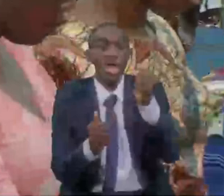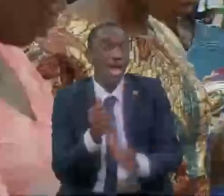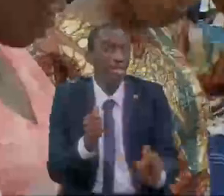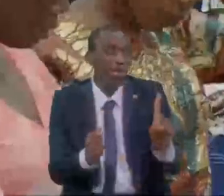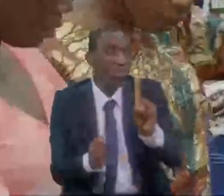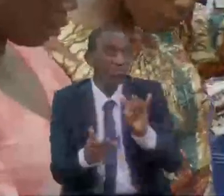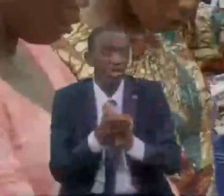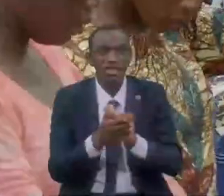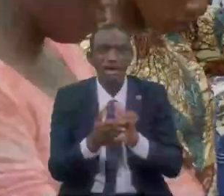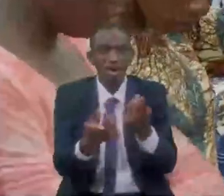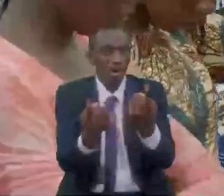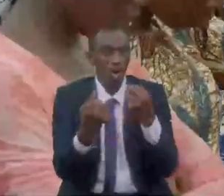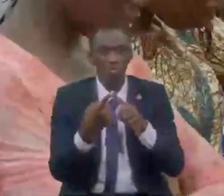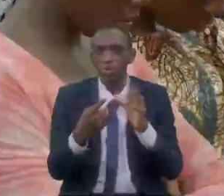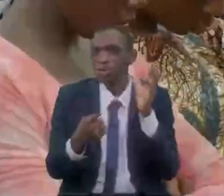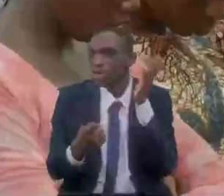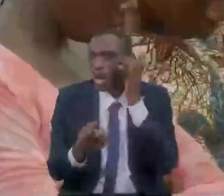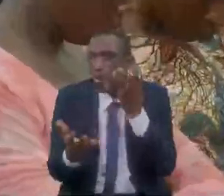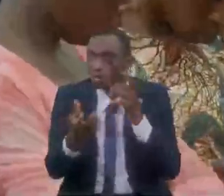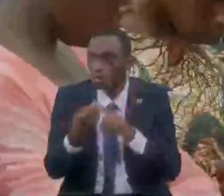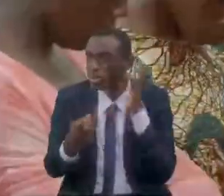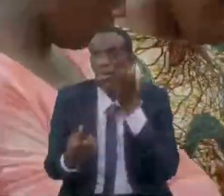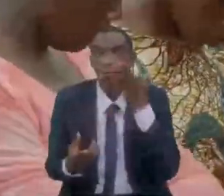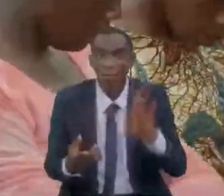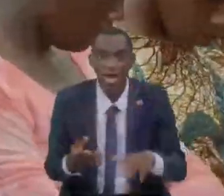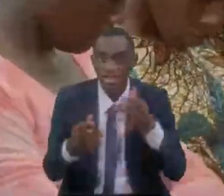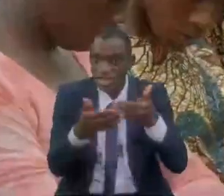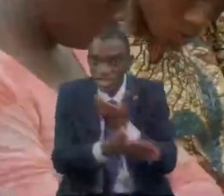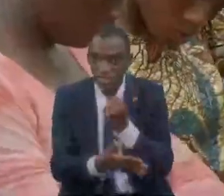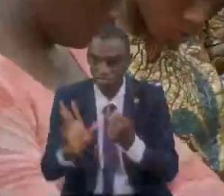Et quiconque veut écouter ça doit venir à toi.